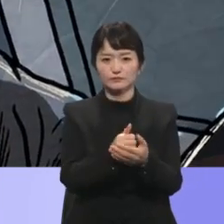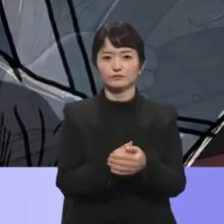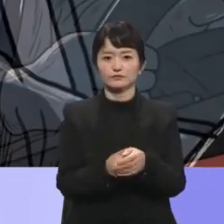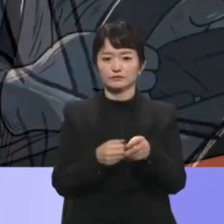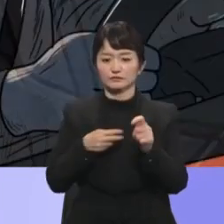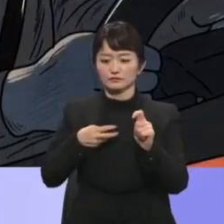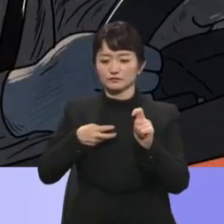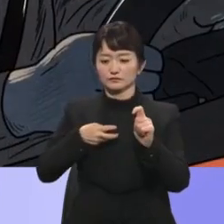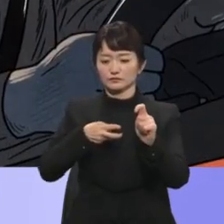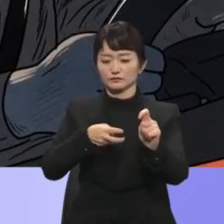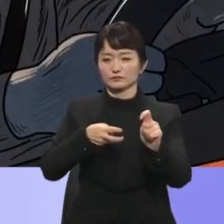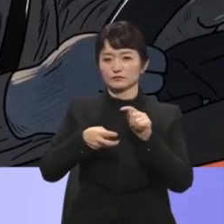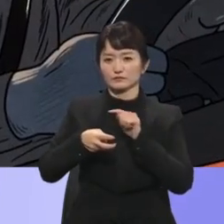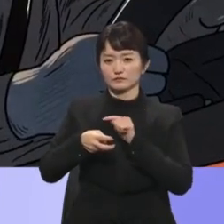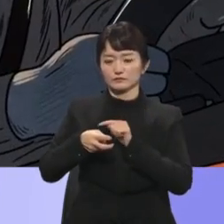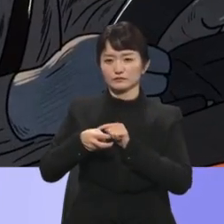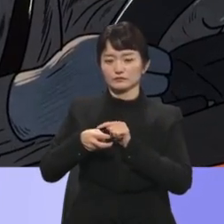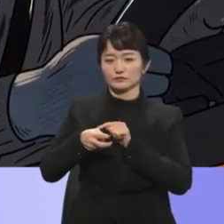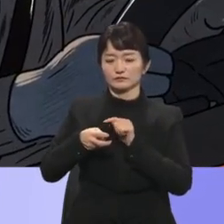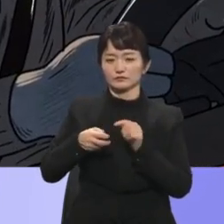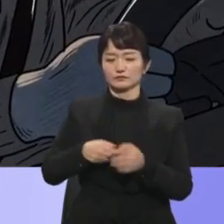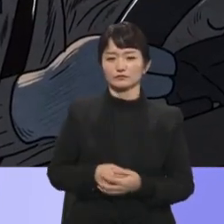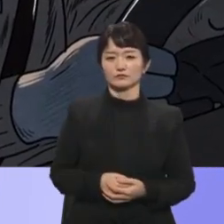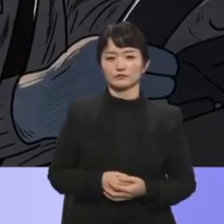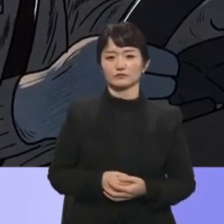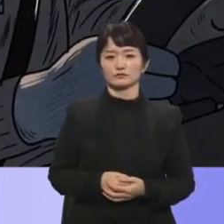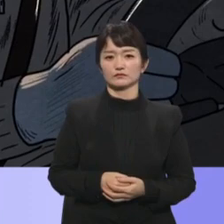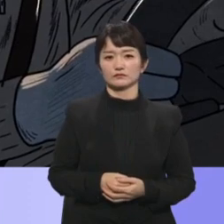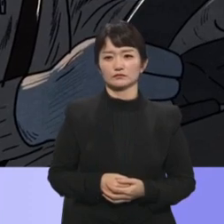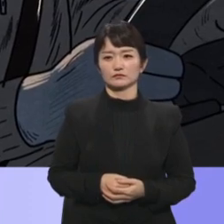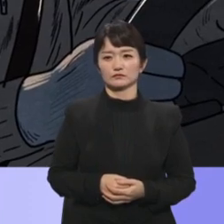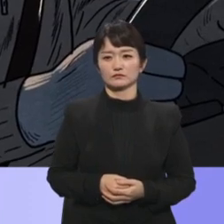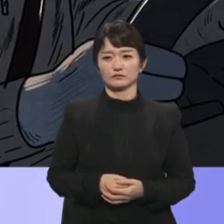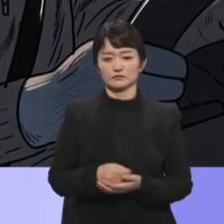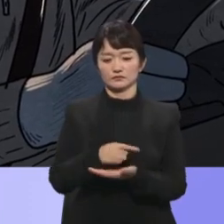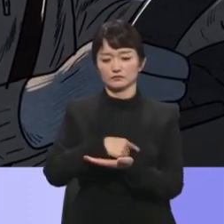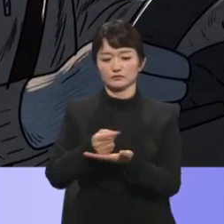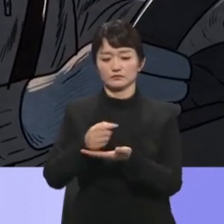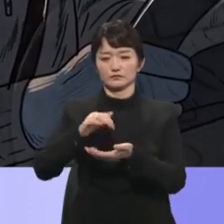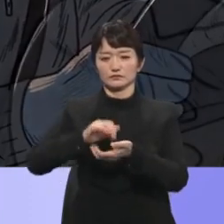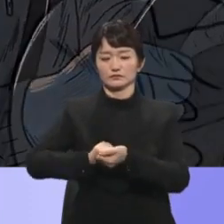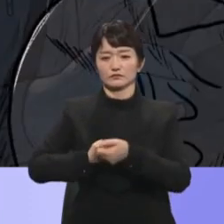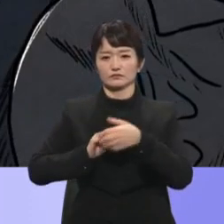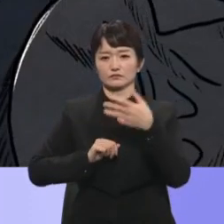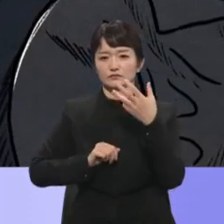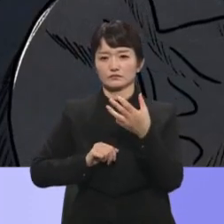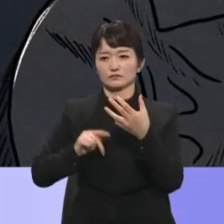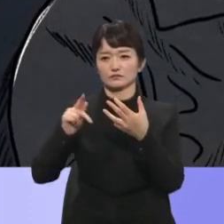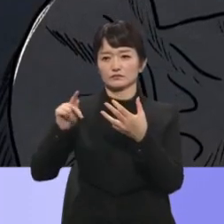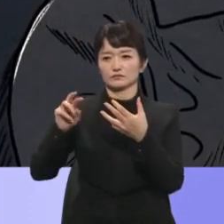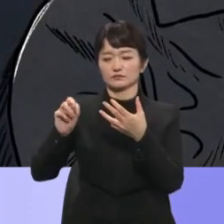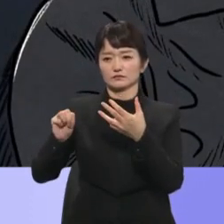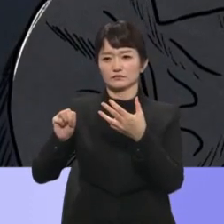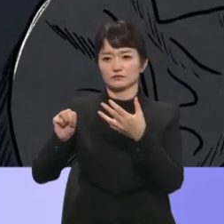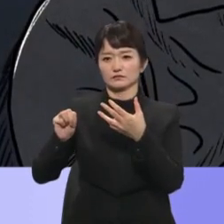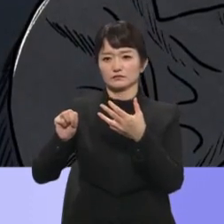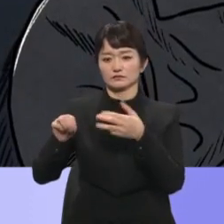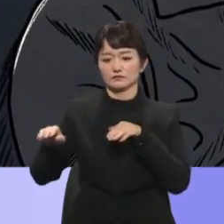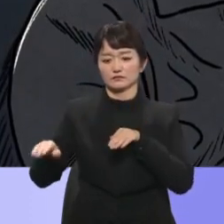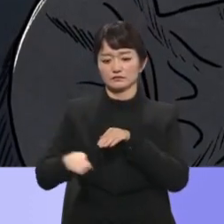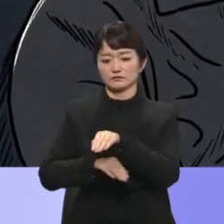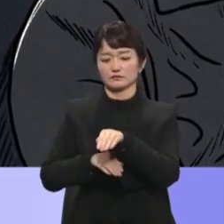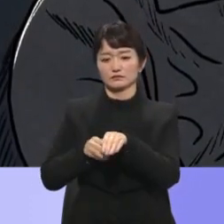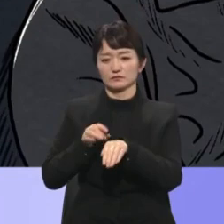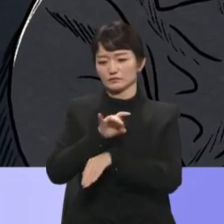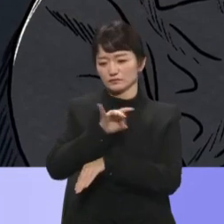suv 차량 BC 그 어 제한속도 880km 그 자동차 전용도로를 달리고